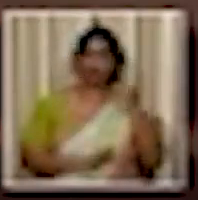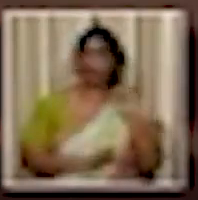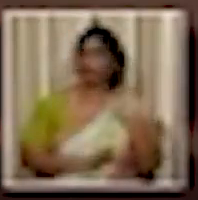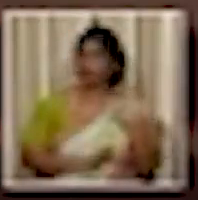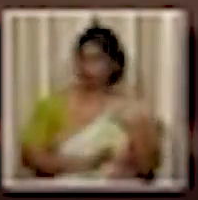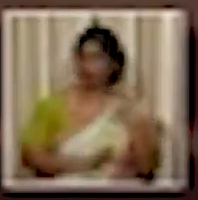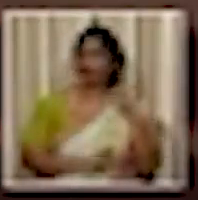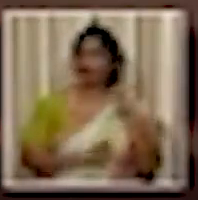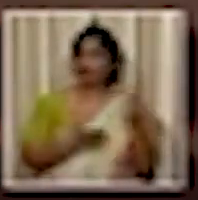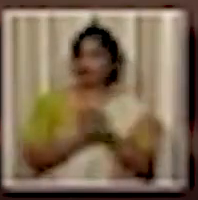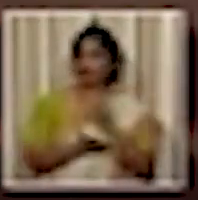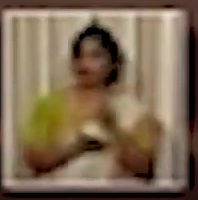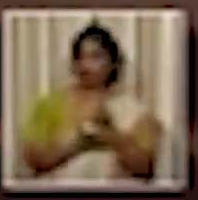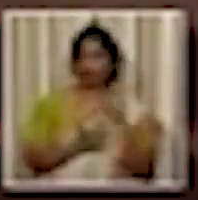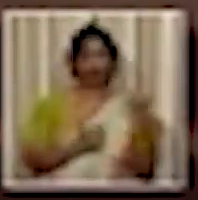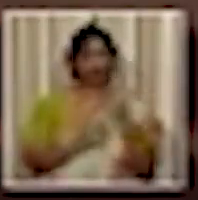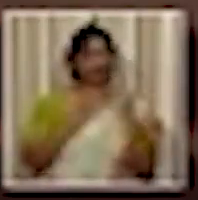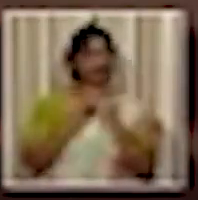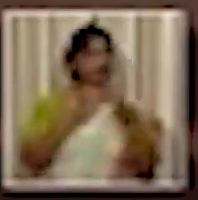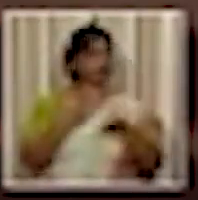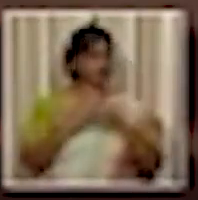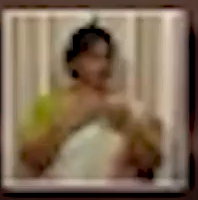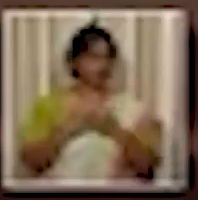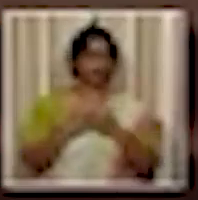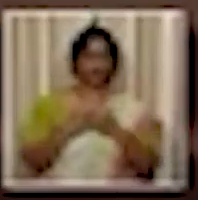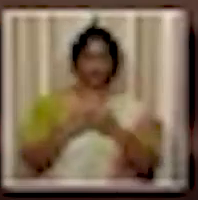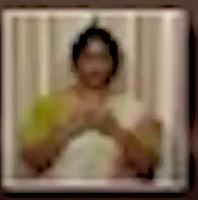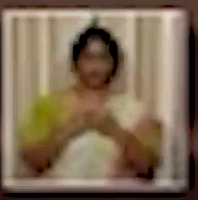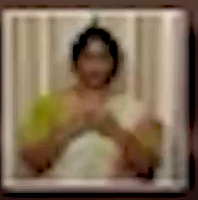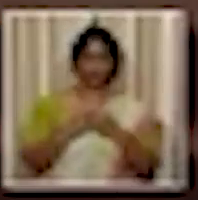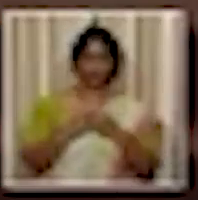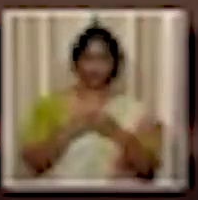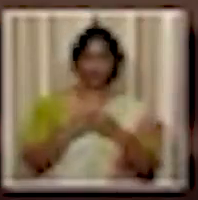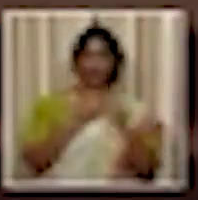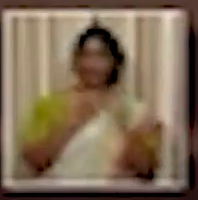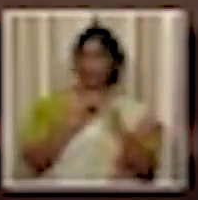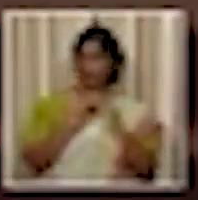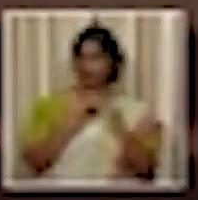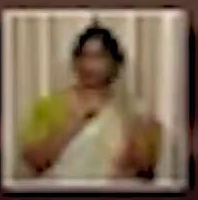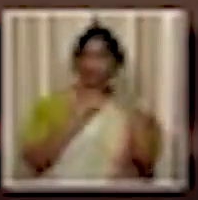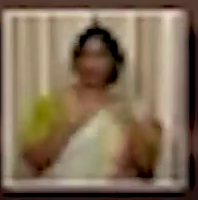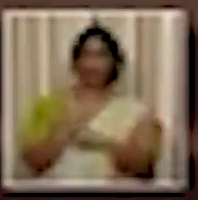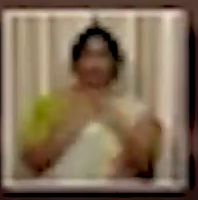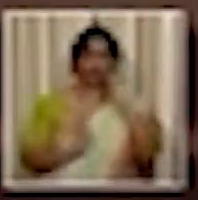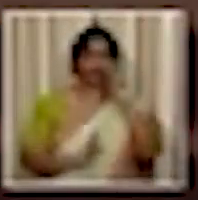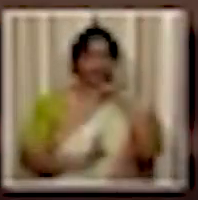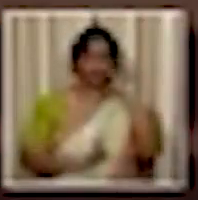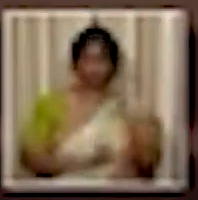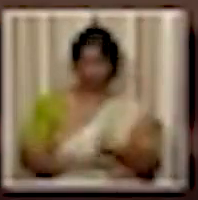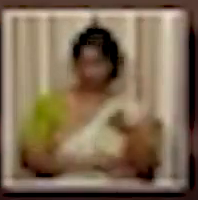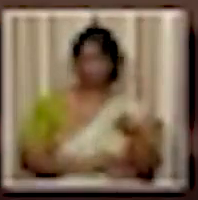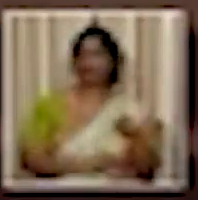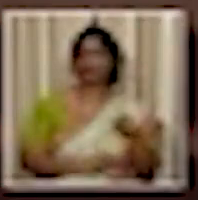46,265යි. මේ වෙන් කළ මුදලට අලුතින් නිවාස ඉදිකර හැකිව තිබුණේ ගෙවල් 237,000 ගාණක්. ඒ